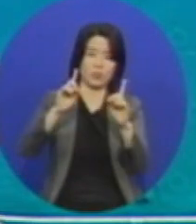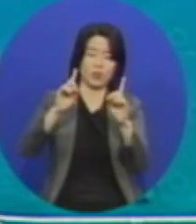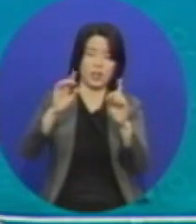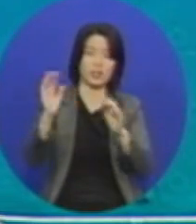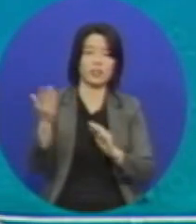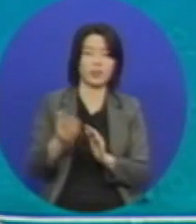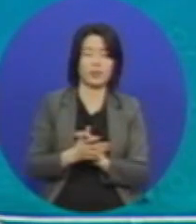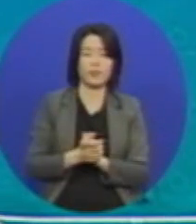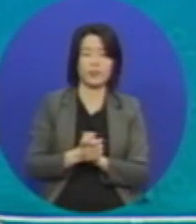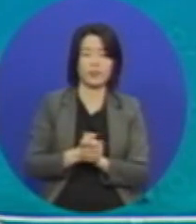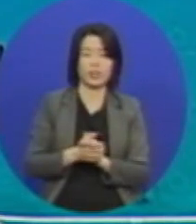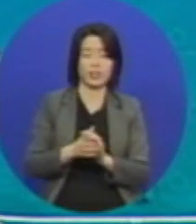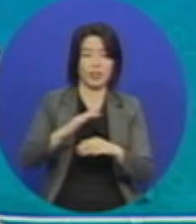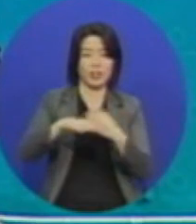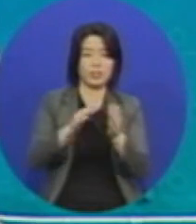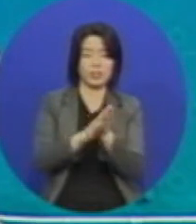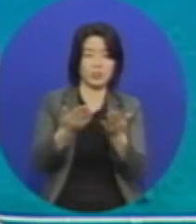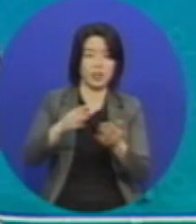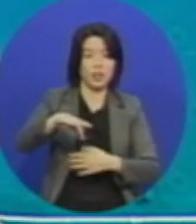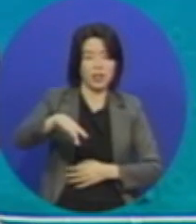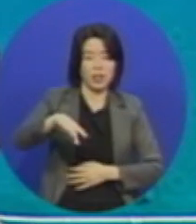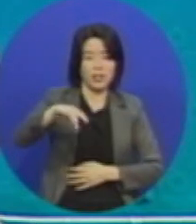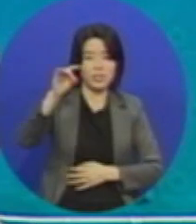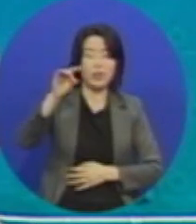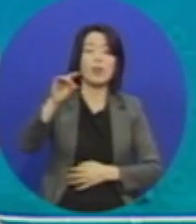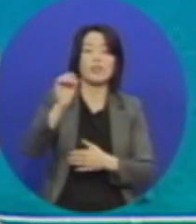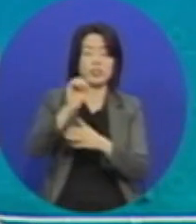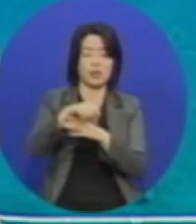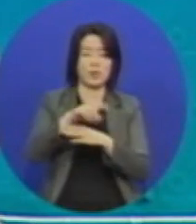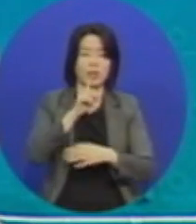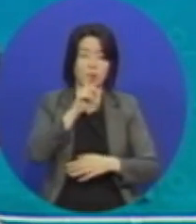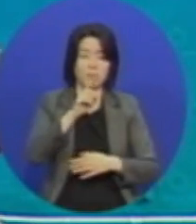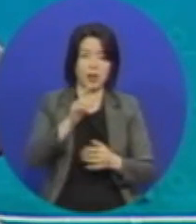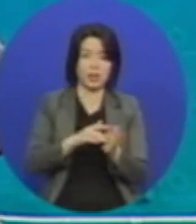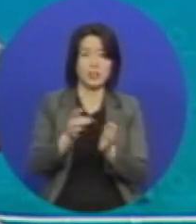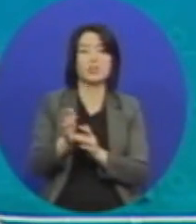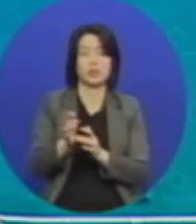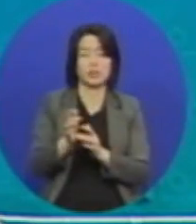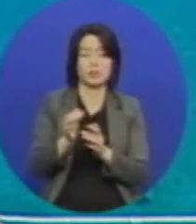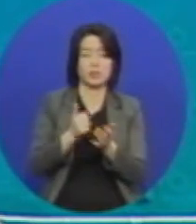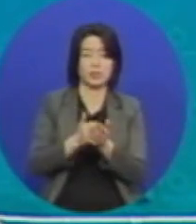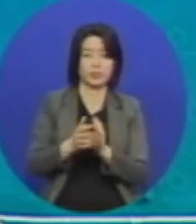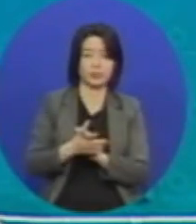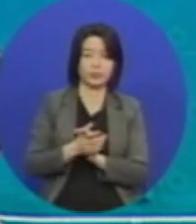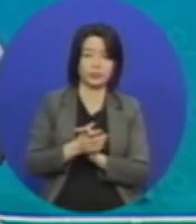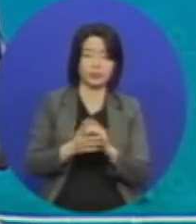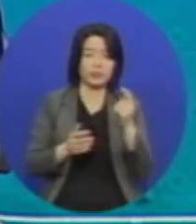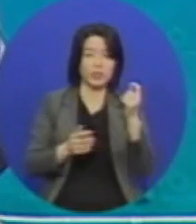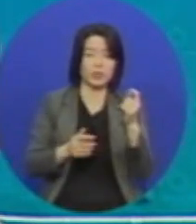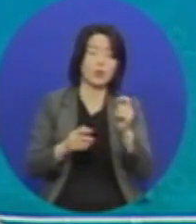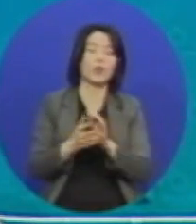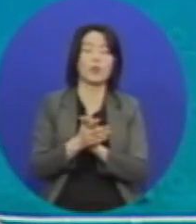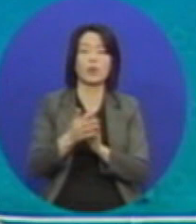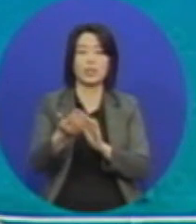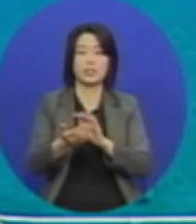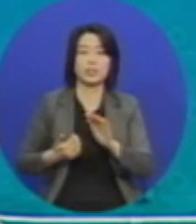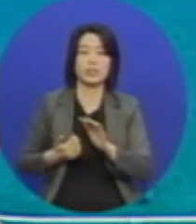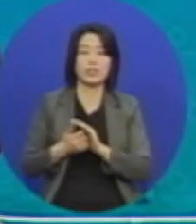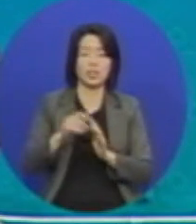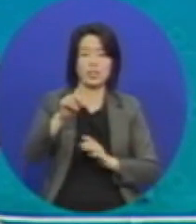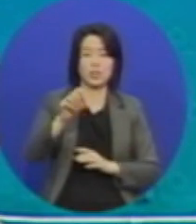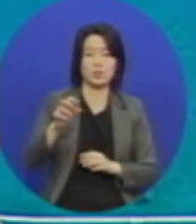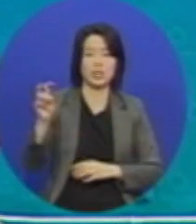그리고 성경은 예수님을 첫 열매 라고 말씀하세요 고린도전서 15장 20절 또 23절에 보면